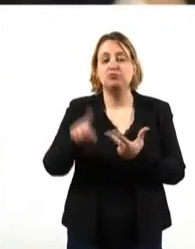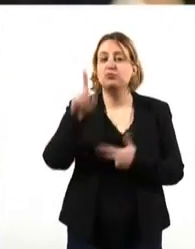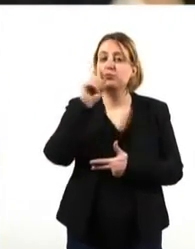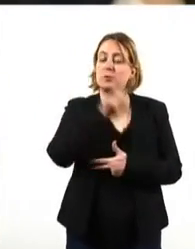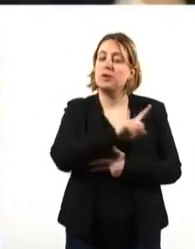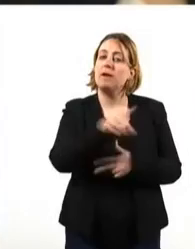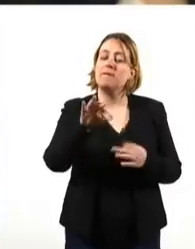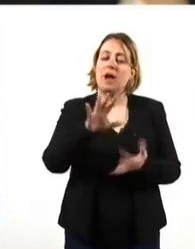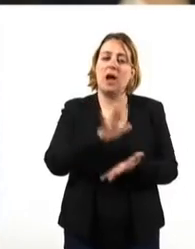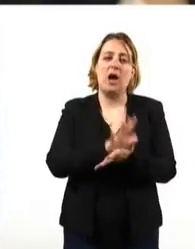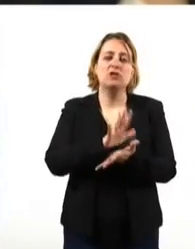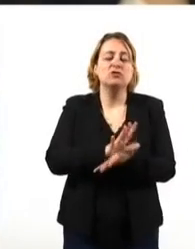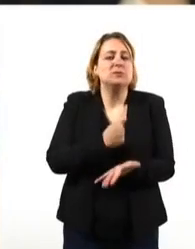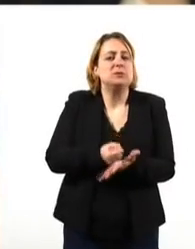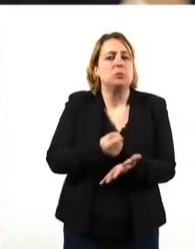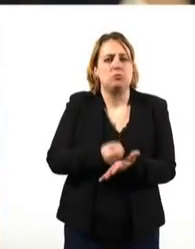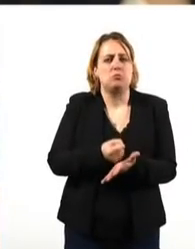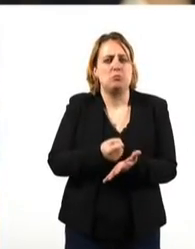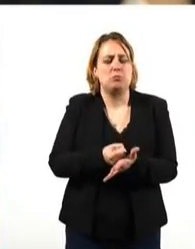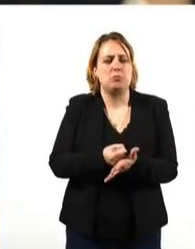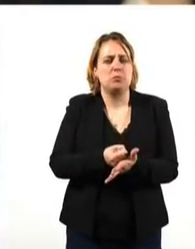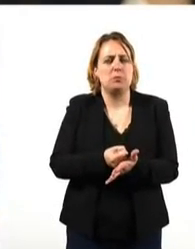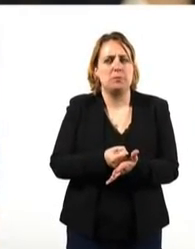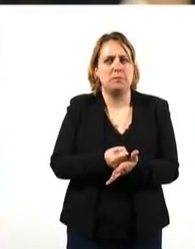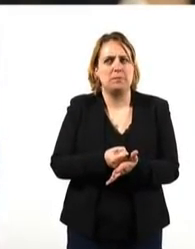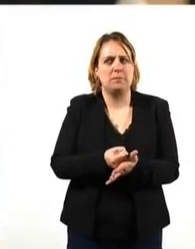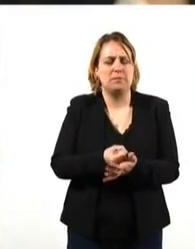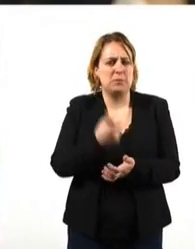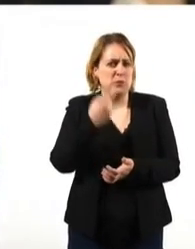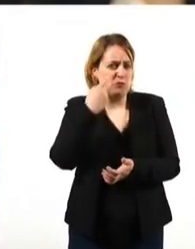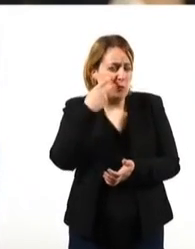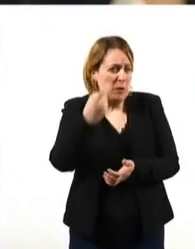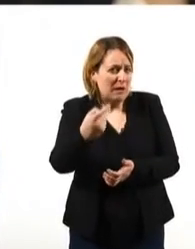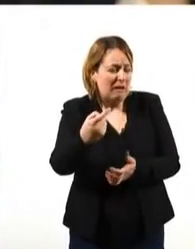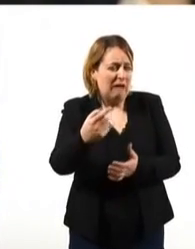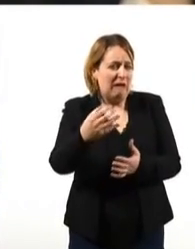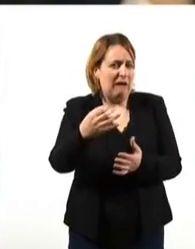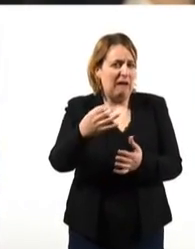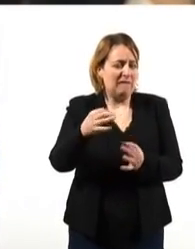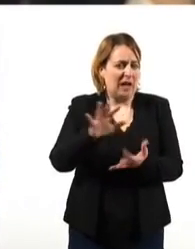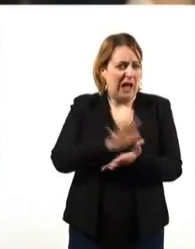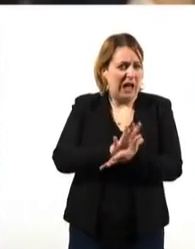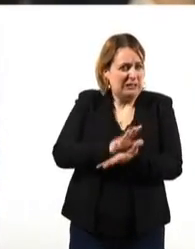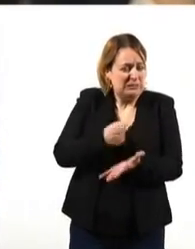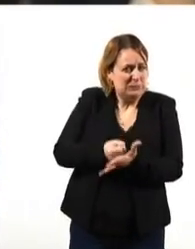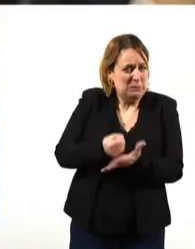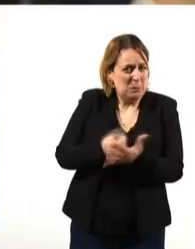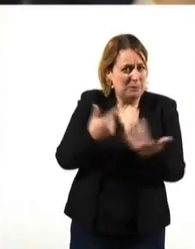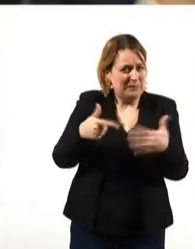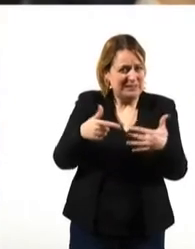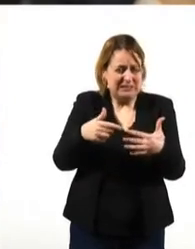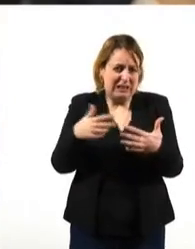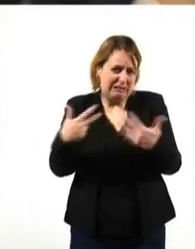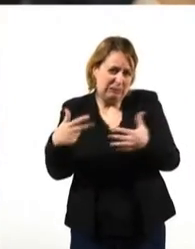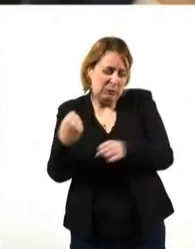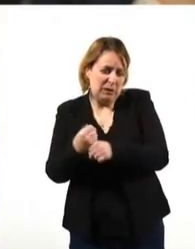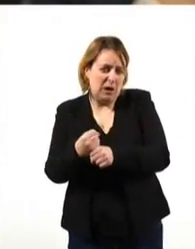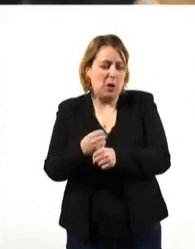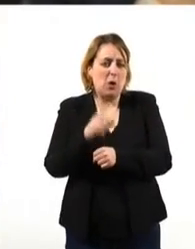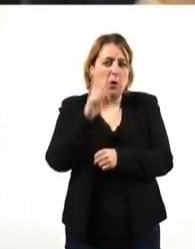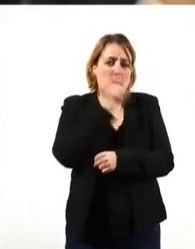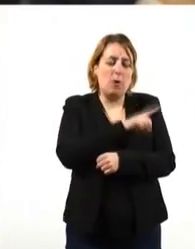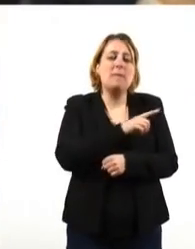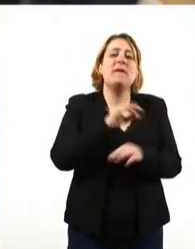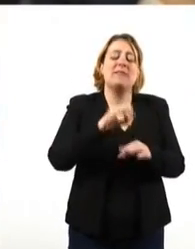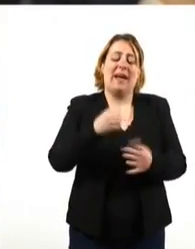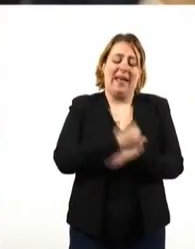l'âge minimum, c'est pour passer, je crois, c'est 17-18, mais le rendre à 16 ans, en tout cas pour le